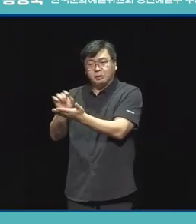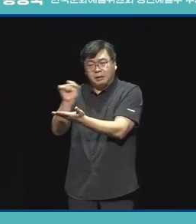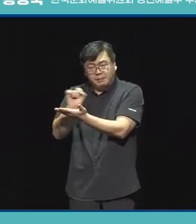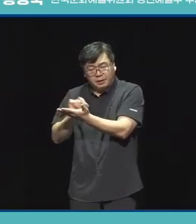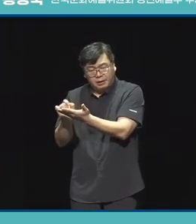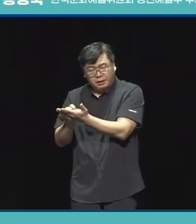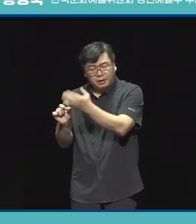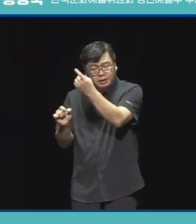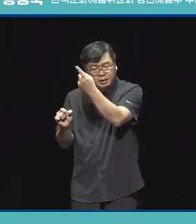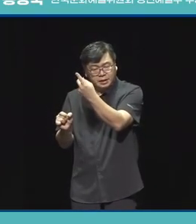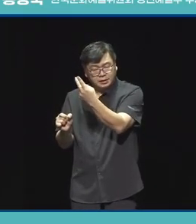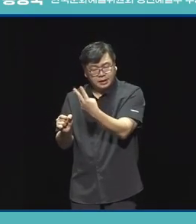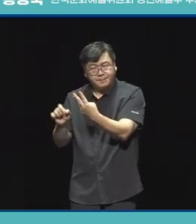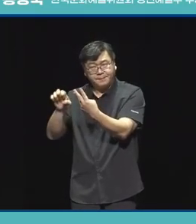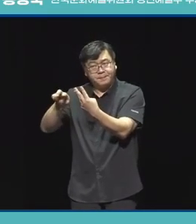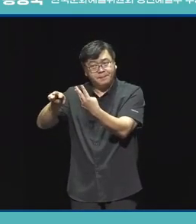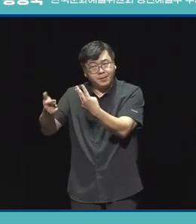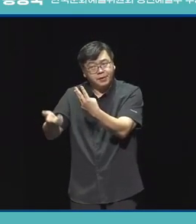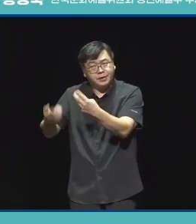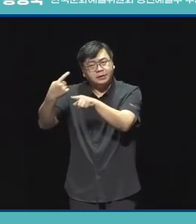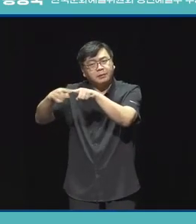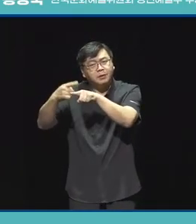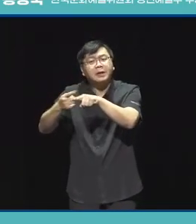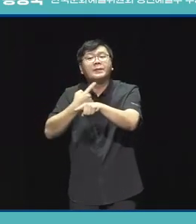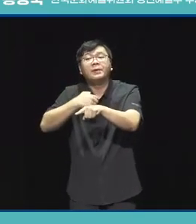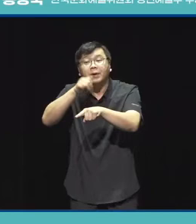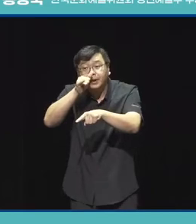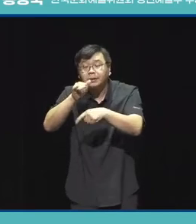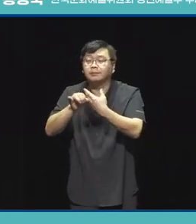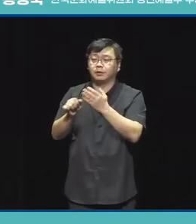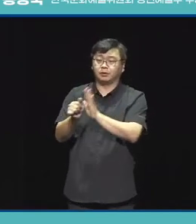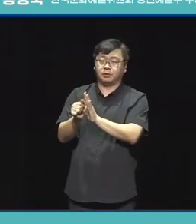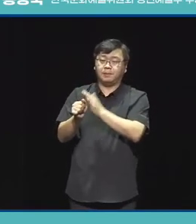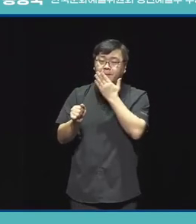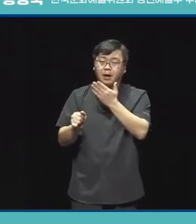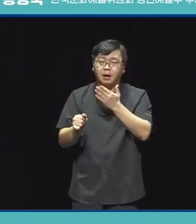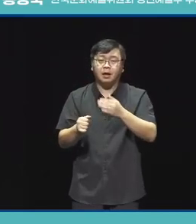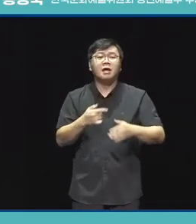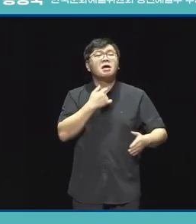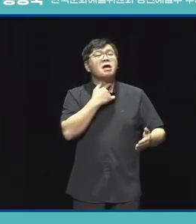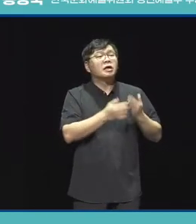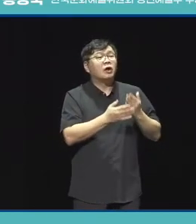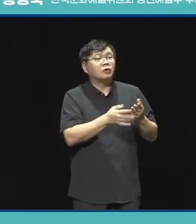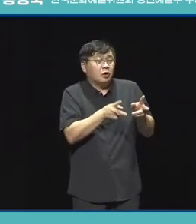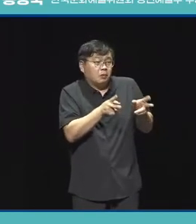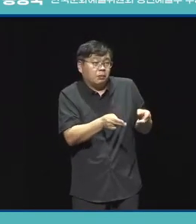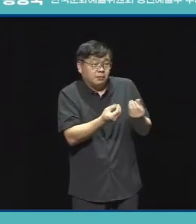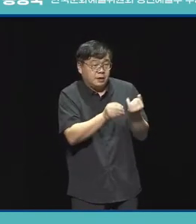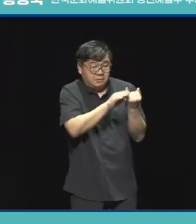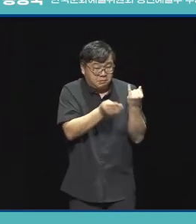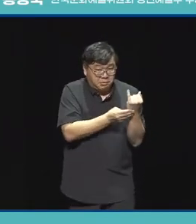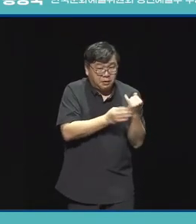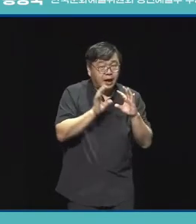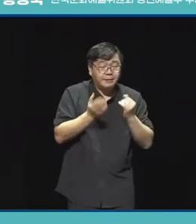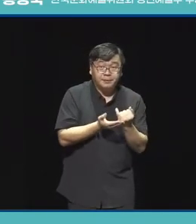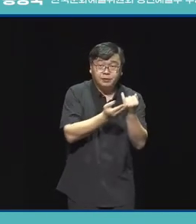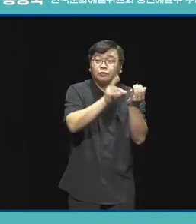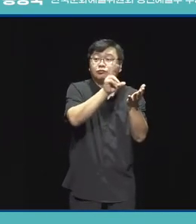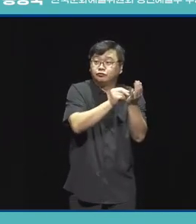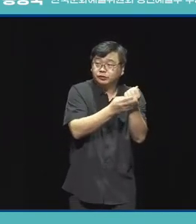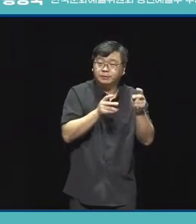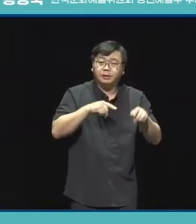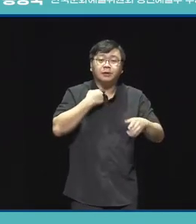이상이 있는 경우 모두 대상이 됩니다 역시 경력 단절 이음 지원을 통해서 모든 과거에